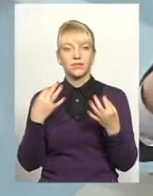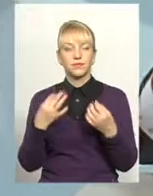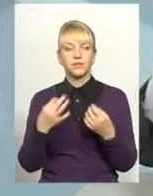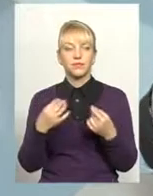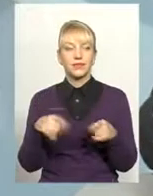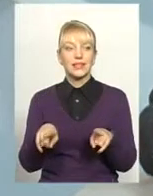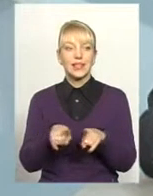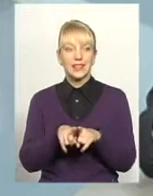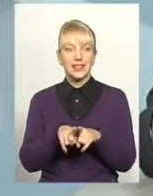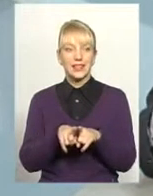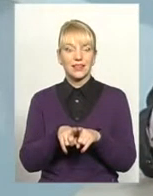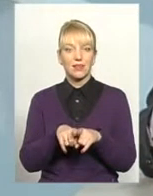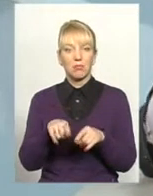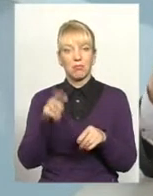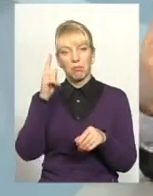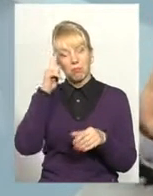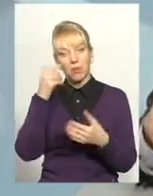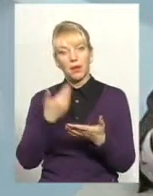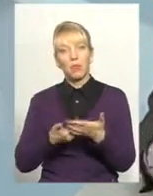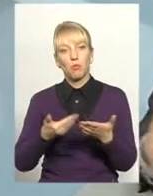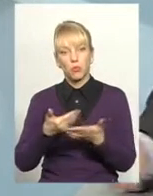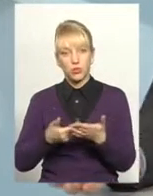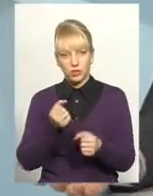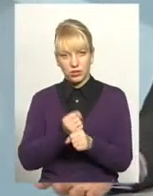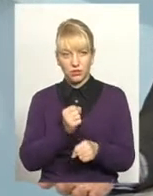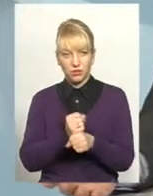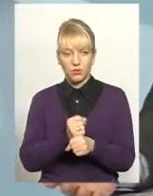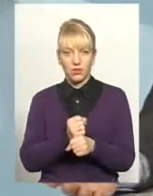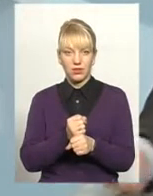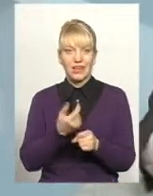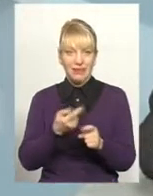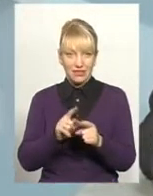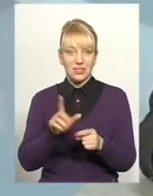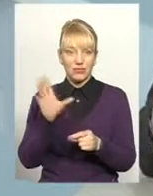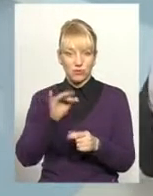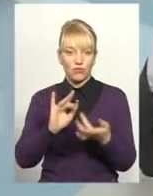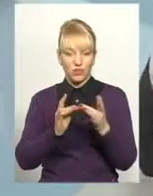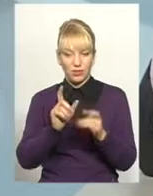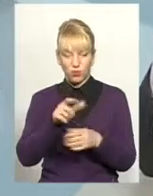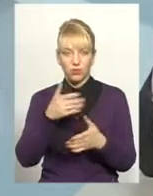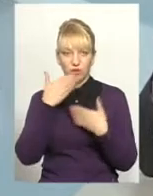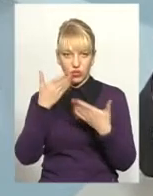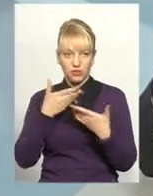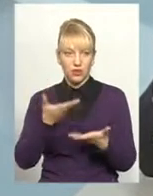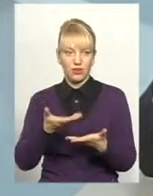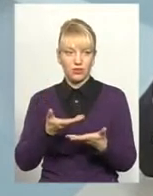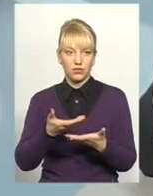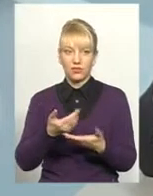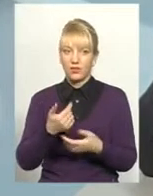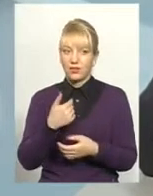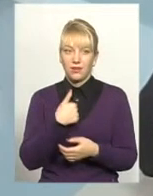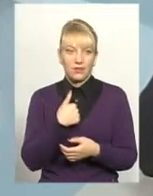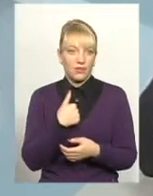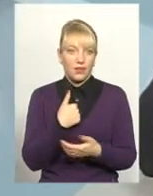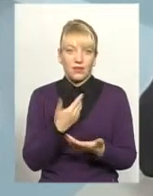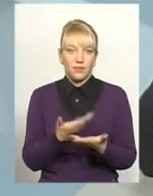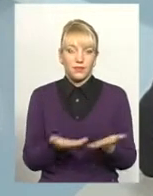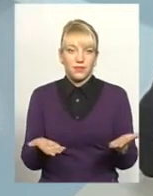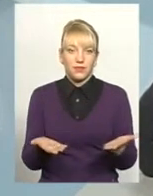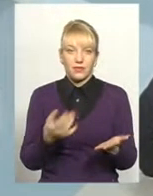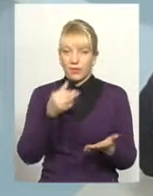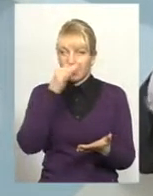такі припущення зробити, і, значить, мало того, це висить в інтернеті, люди читають, значить, я навіть